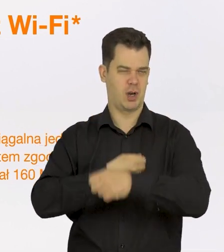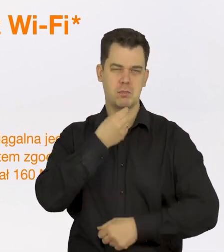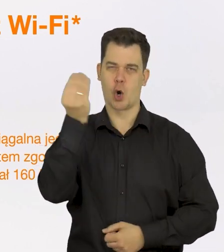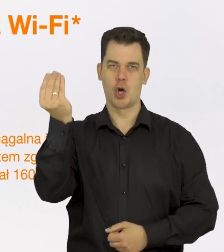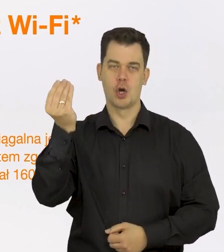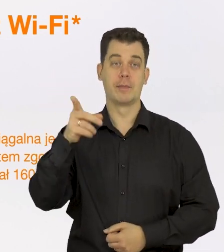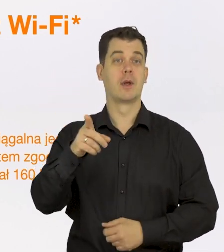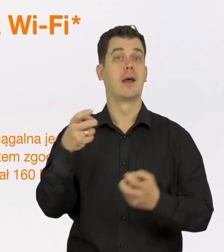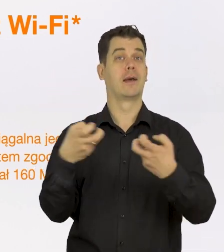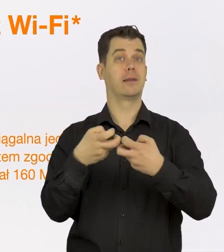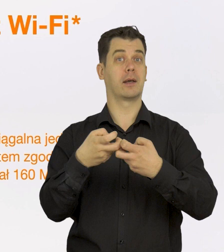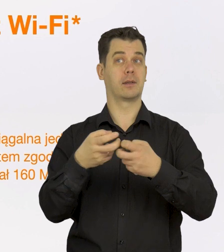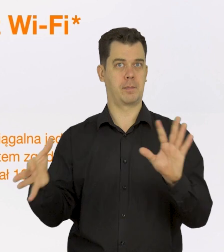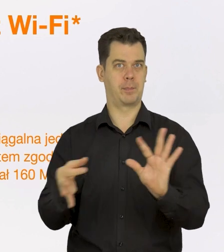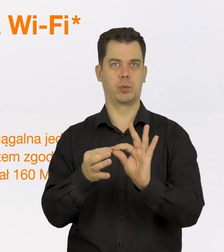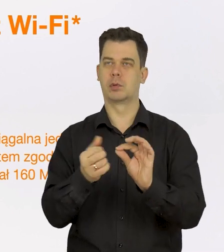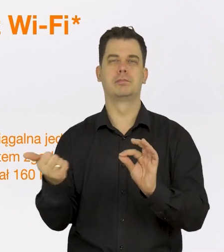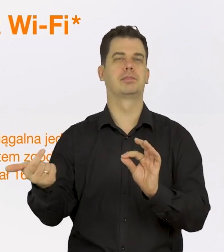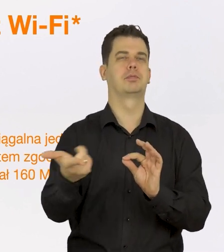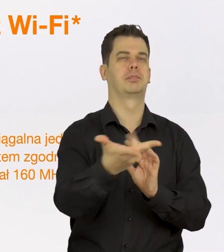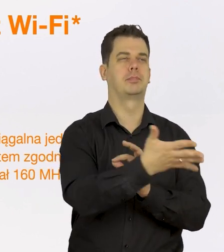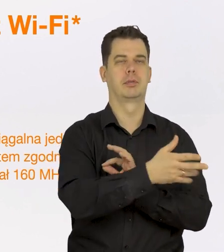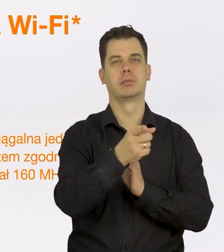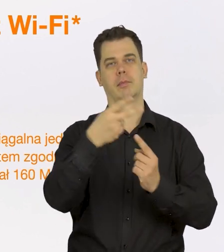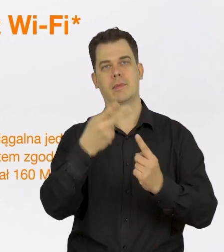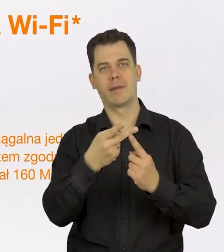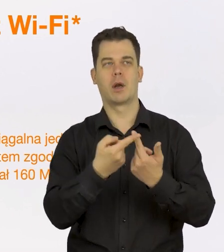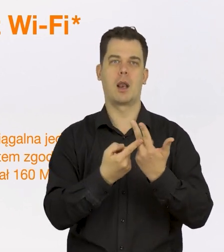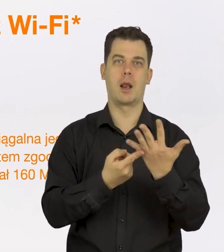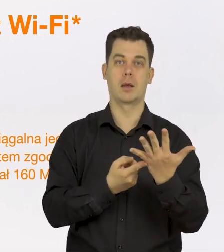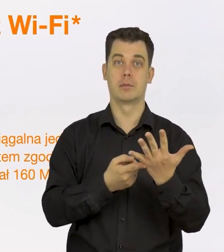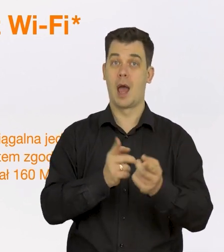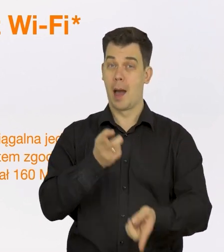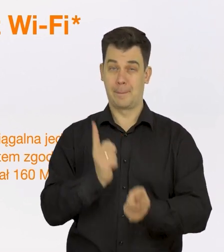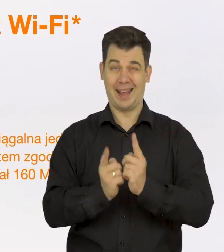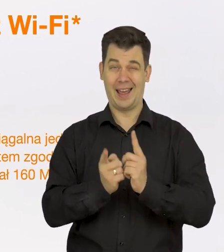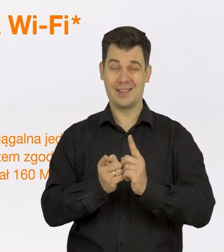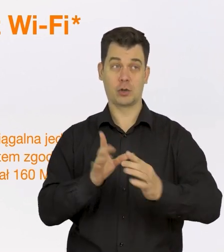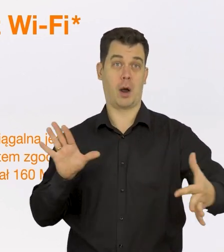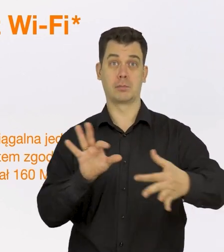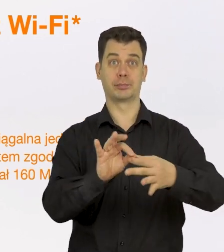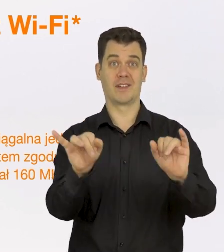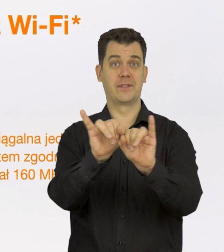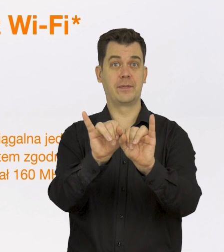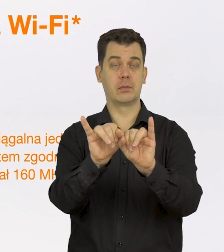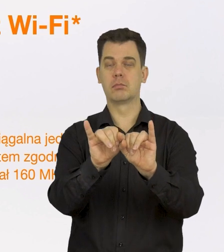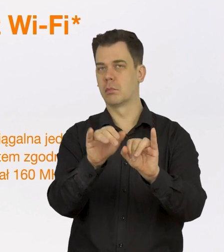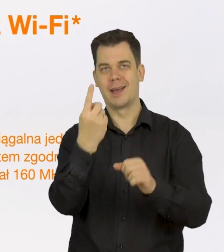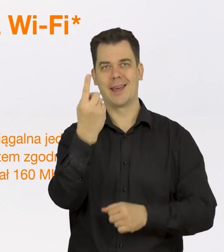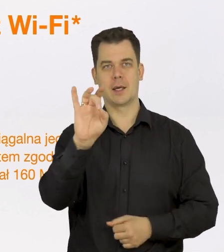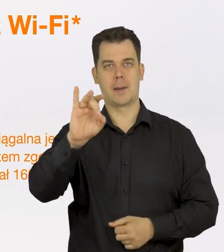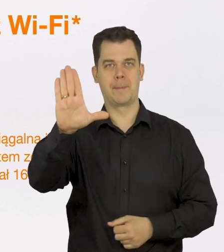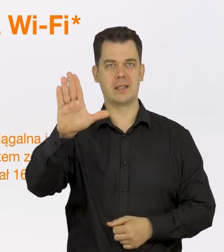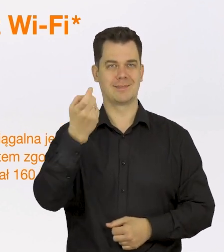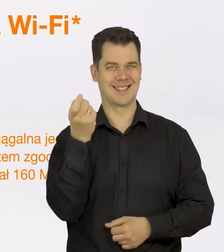szczególności gdy do internetu podłączonych jest wiele urządzeń. Prędkość, jaką możemy osiągnąć przy połączeniu bezprzewodowym, to nawet 1